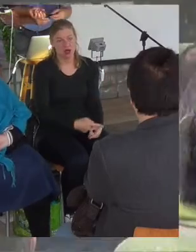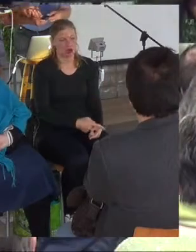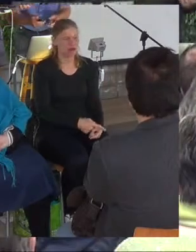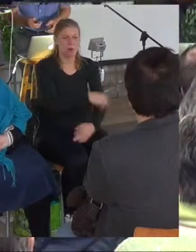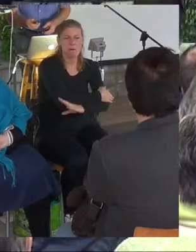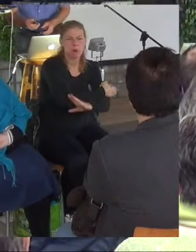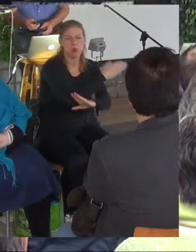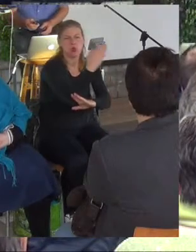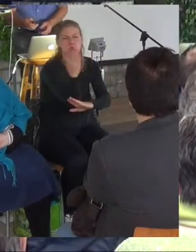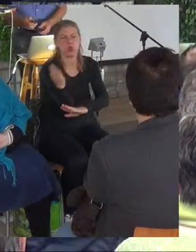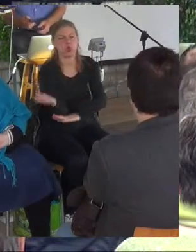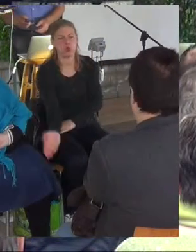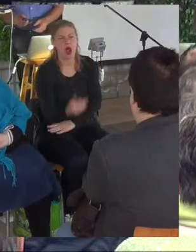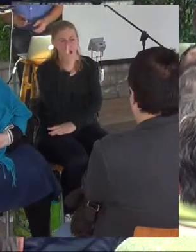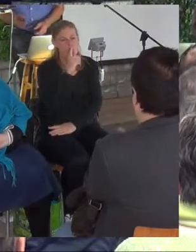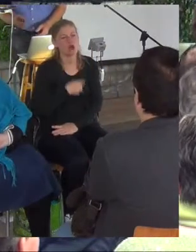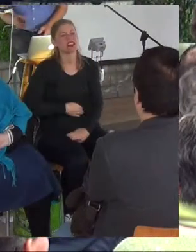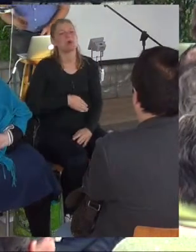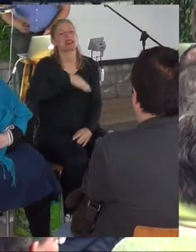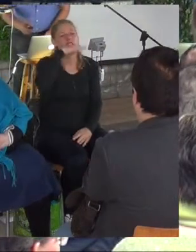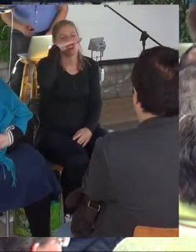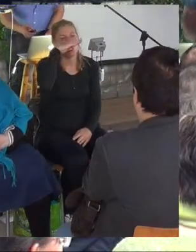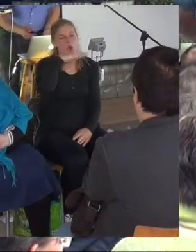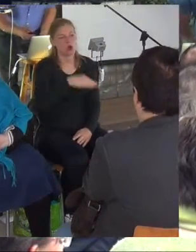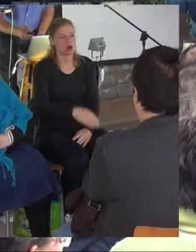abends. Und ich hab die Schnauze voll.